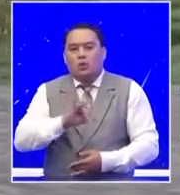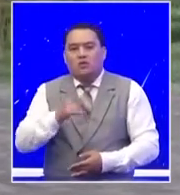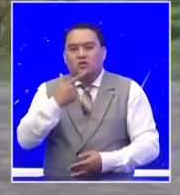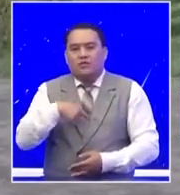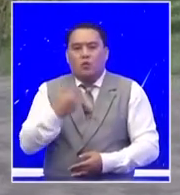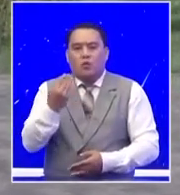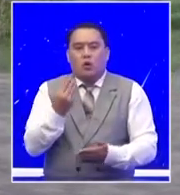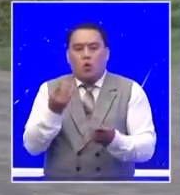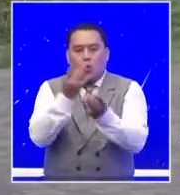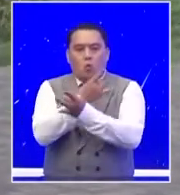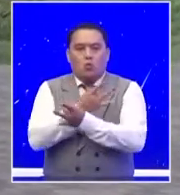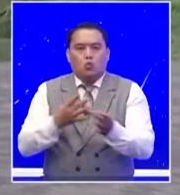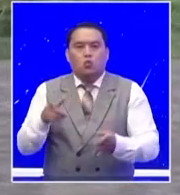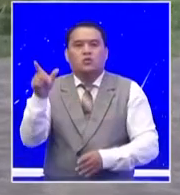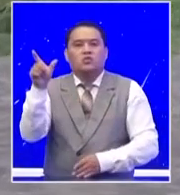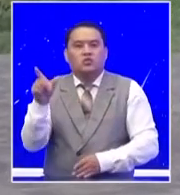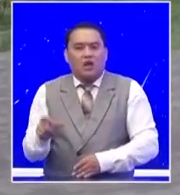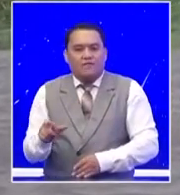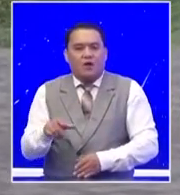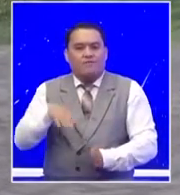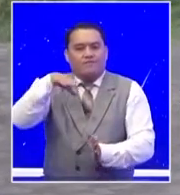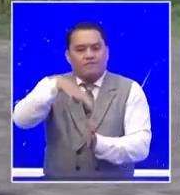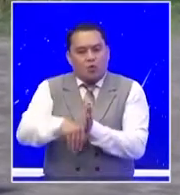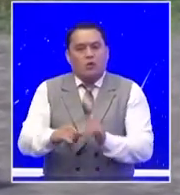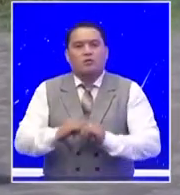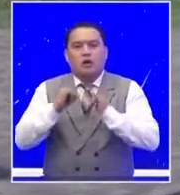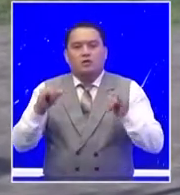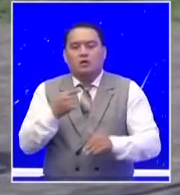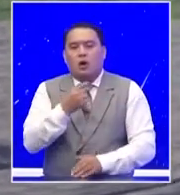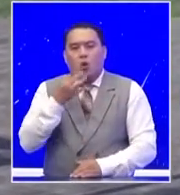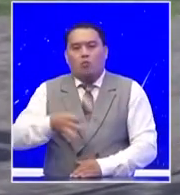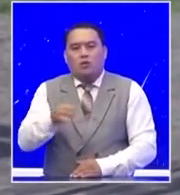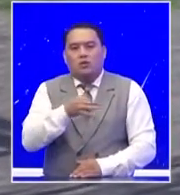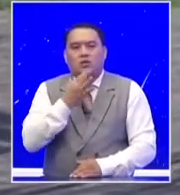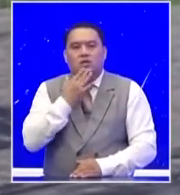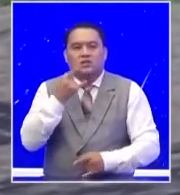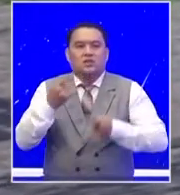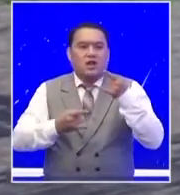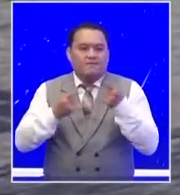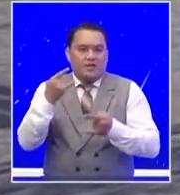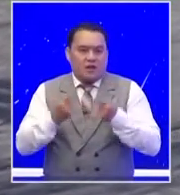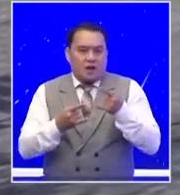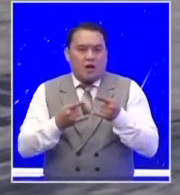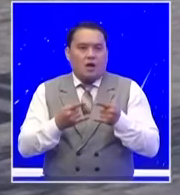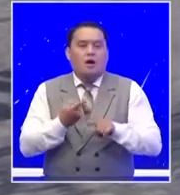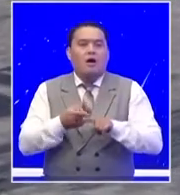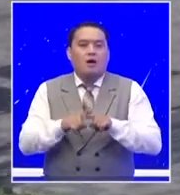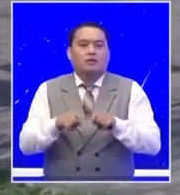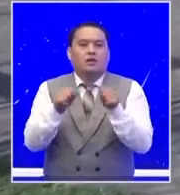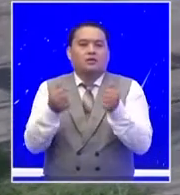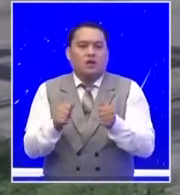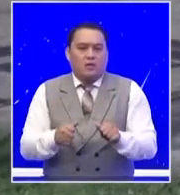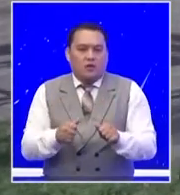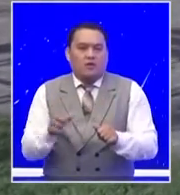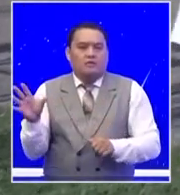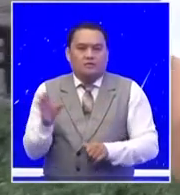Куранбек был ярким культурным деятелем, внесшим огромный вклад в развитие областного и национального телевидения. Этот мурал лишь один из нескольких,